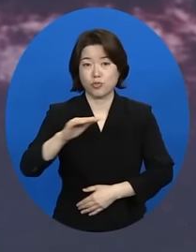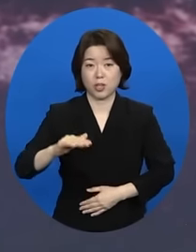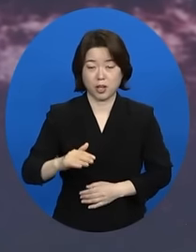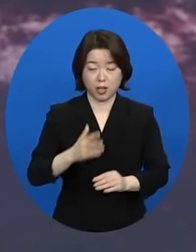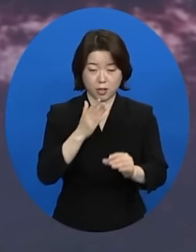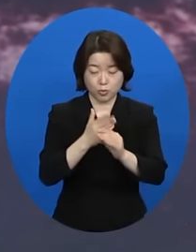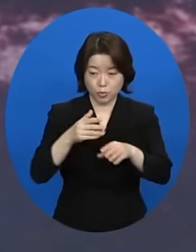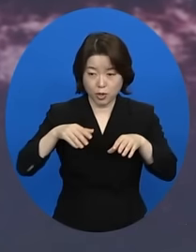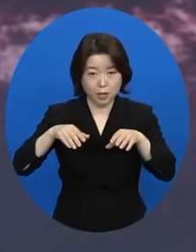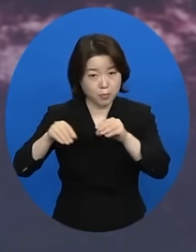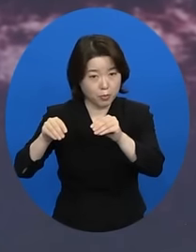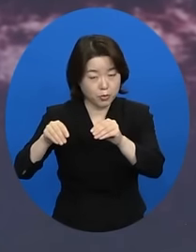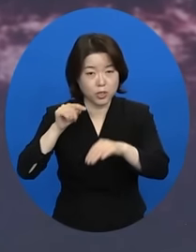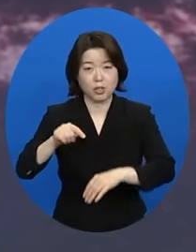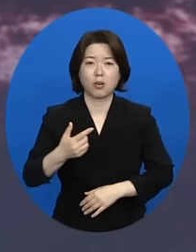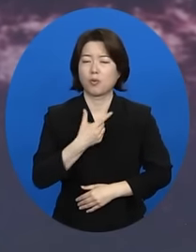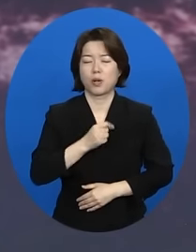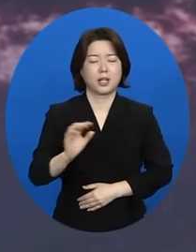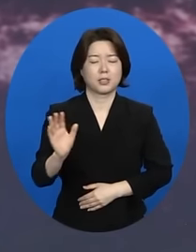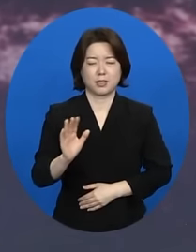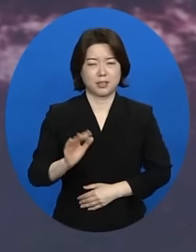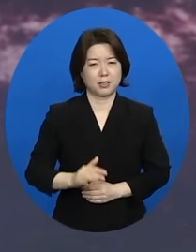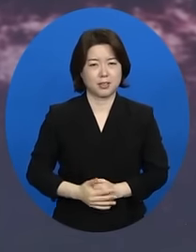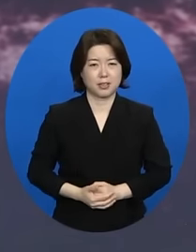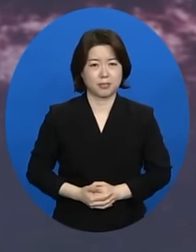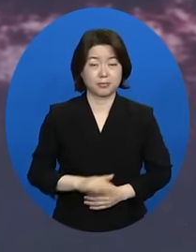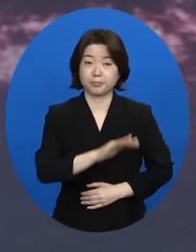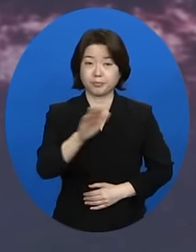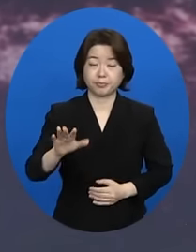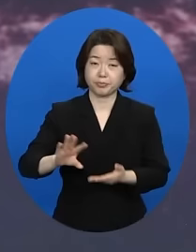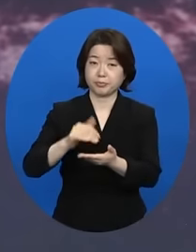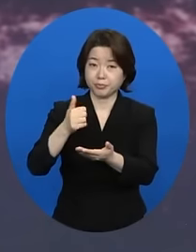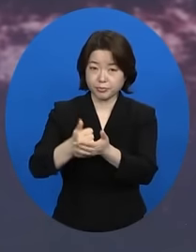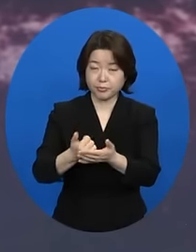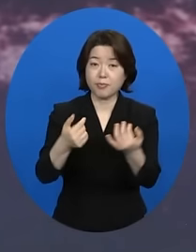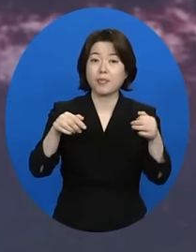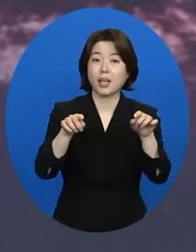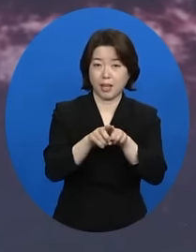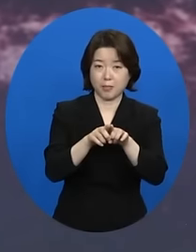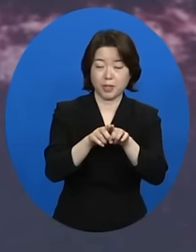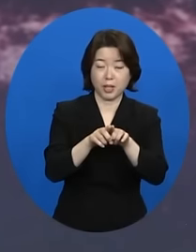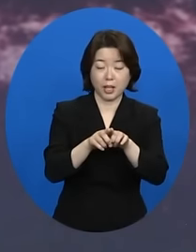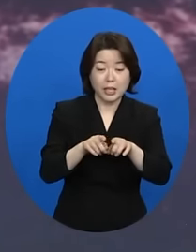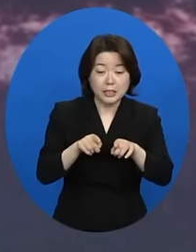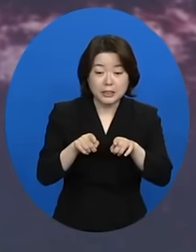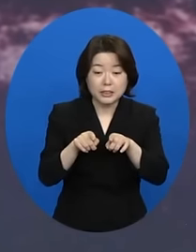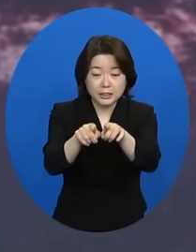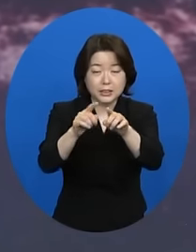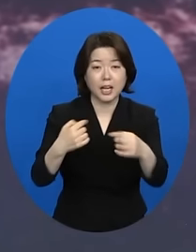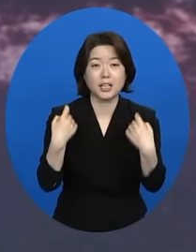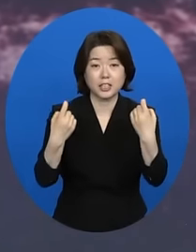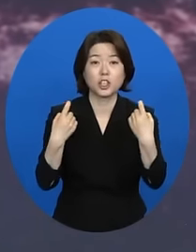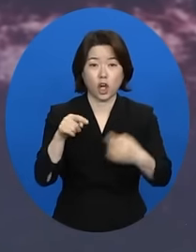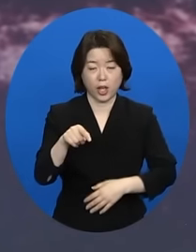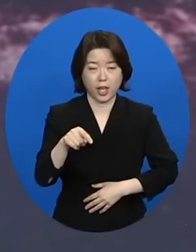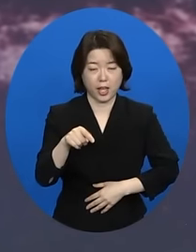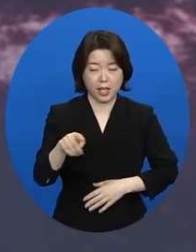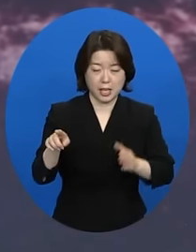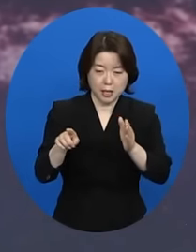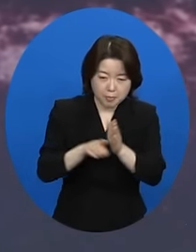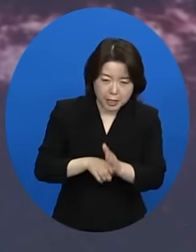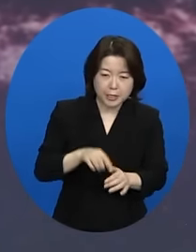중도에 멈추는 것을 원치 않았어요. 우리가 그리스도의 그 함께 가는 그 여정을 계속, 순례자